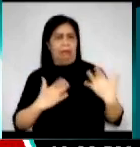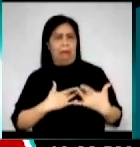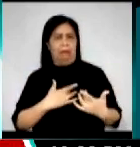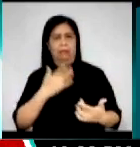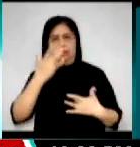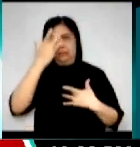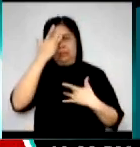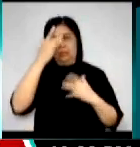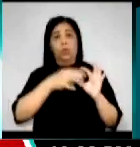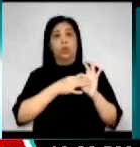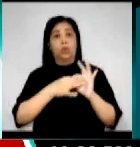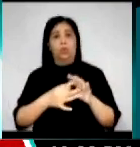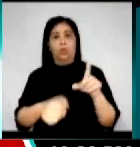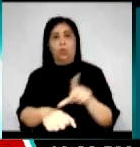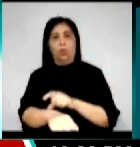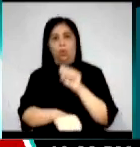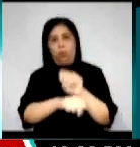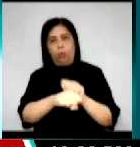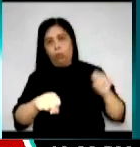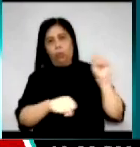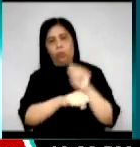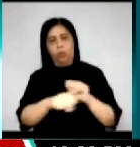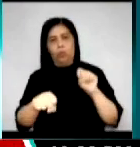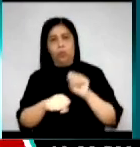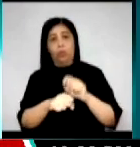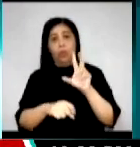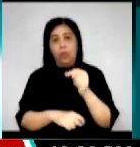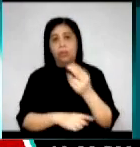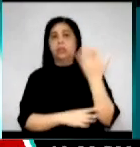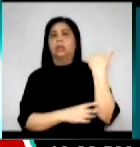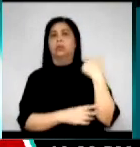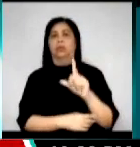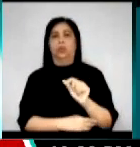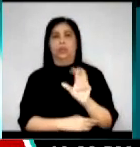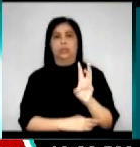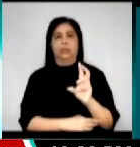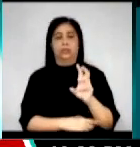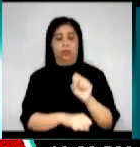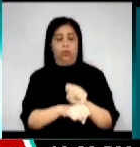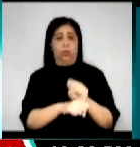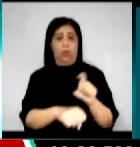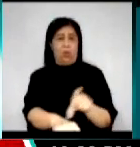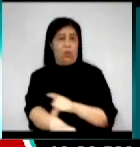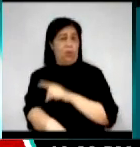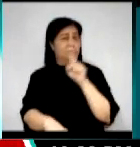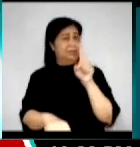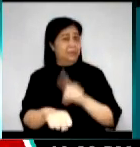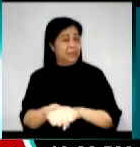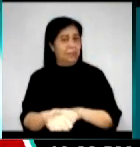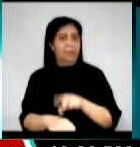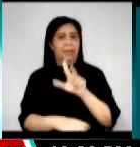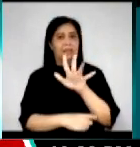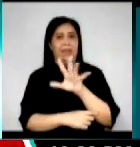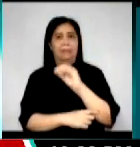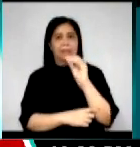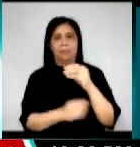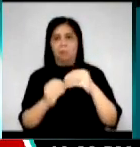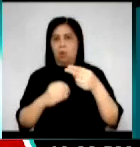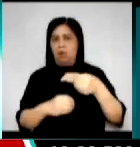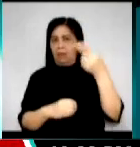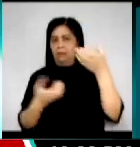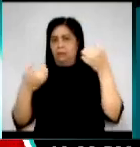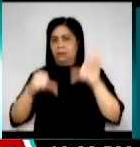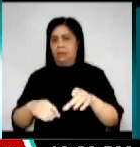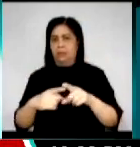sa long working hours noong 2016. Ang mga nagtatrabaho ng mahabang oras, 35% higher ang risk sa